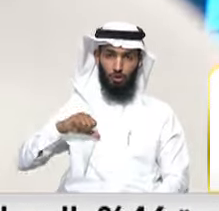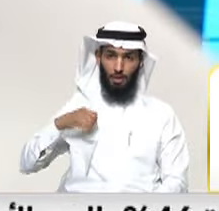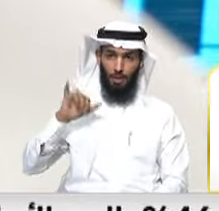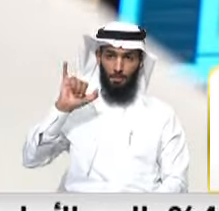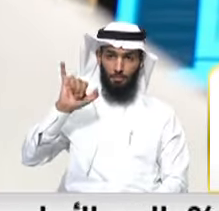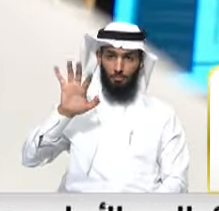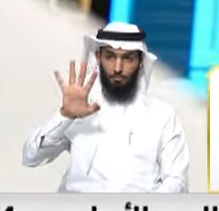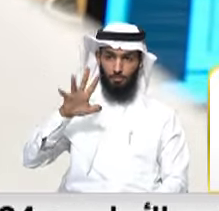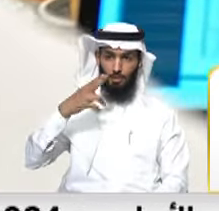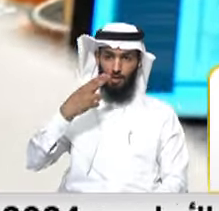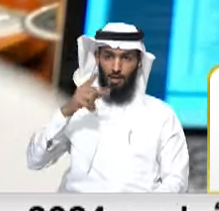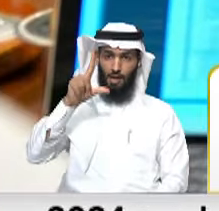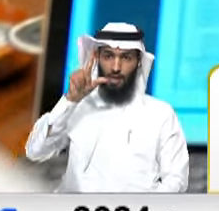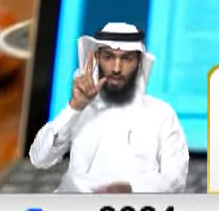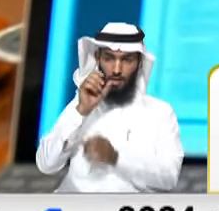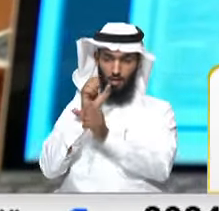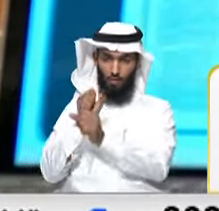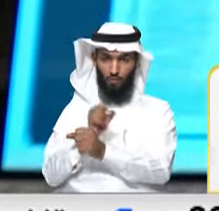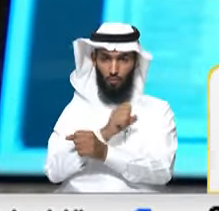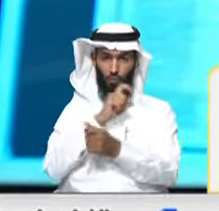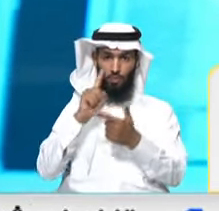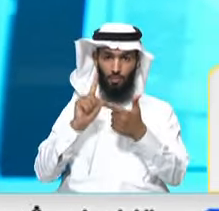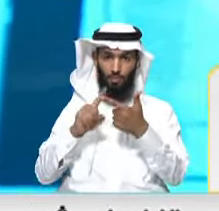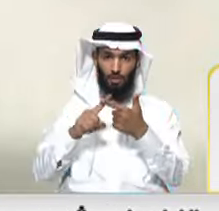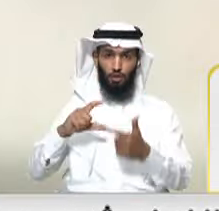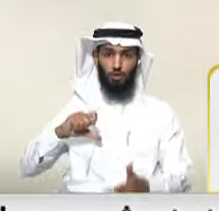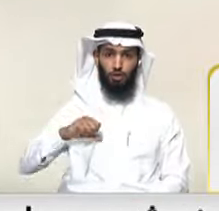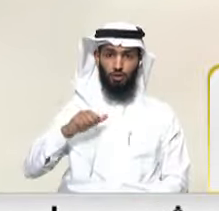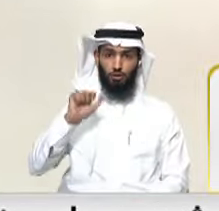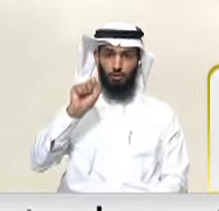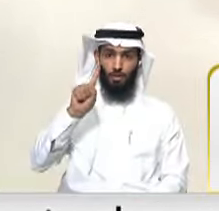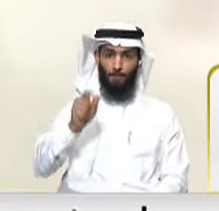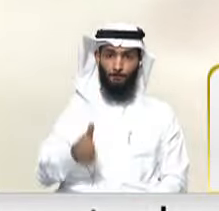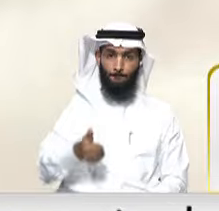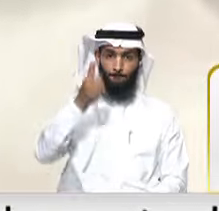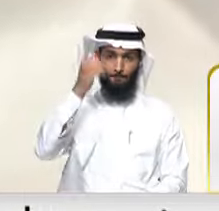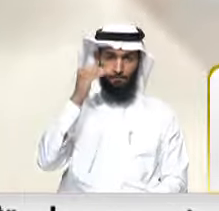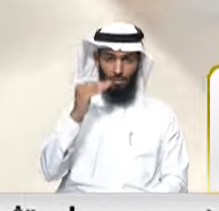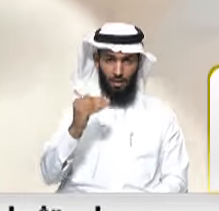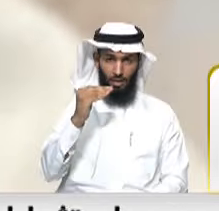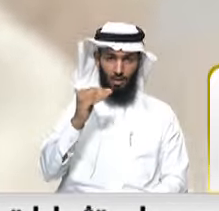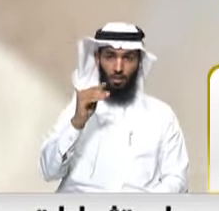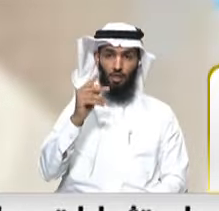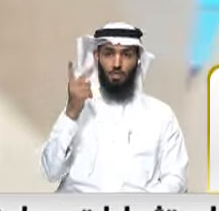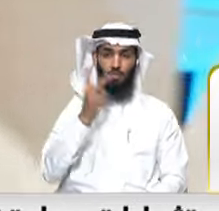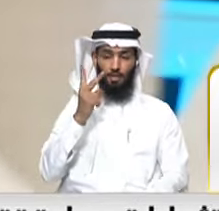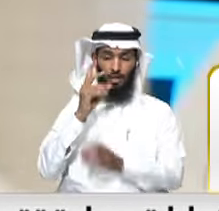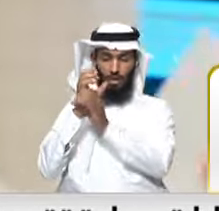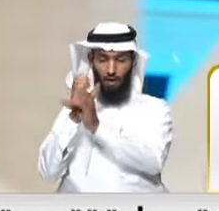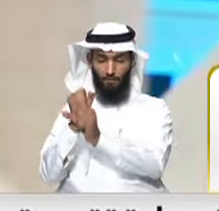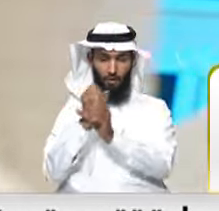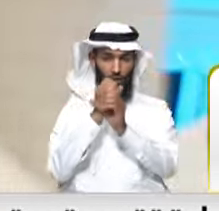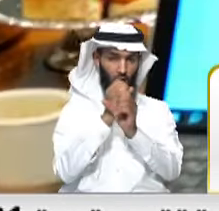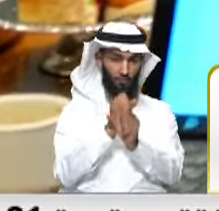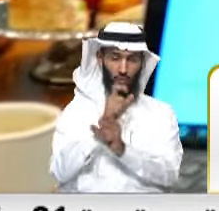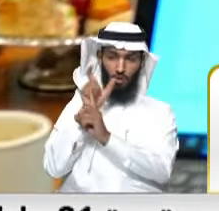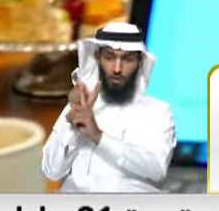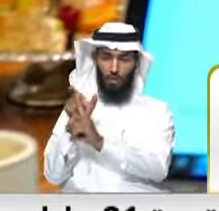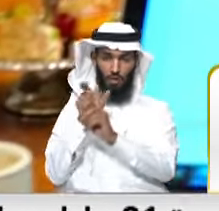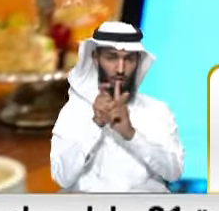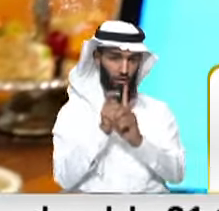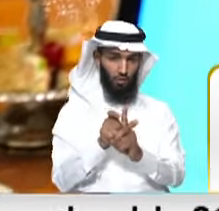الأحمد الجابر الصباح وسمو ولي العهد الشيخ صباح خالد الحمد المبارك الصباح حفظهم الله ورعاهما، وإلى الشعب